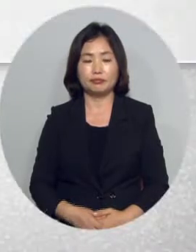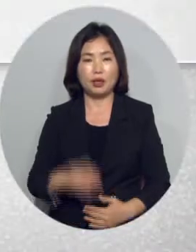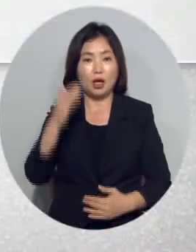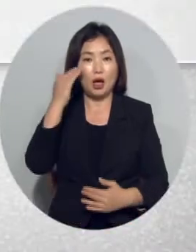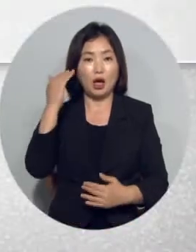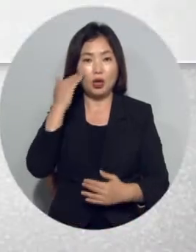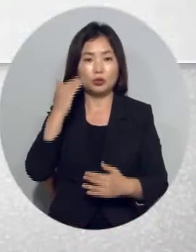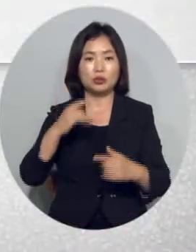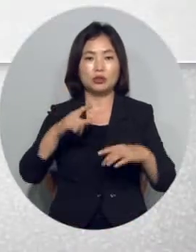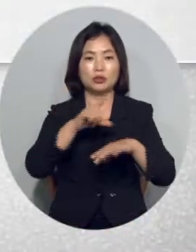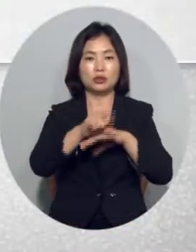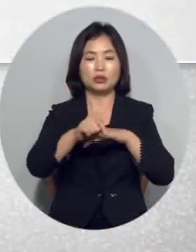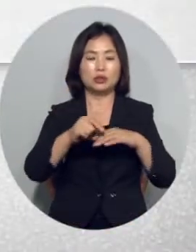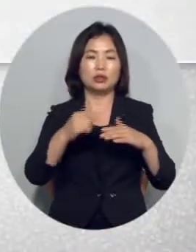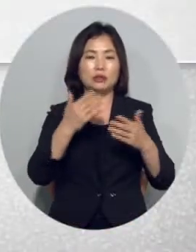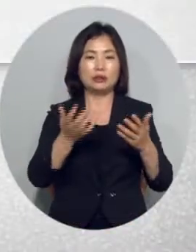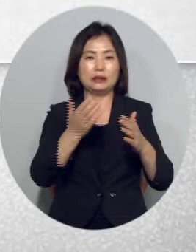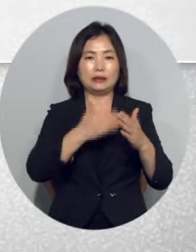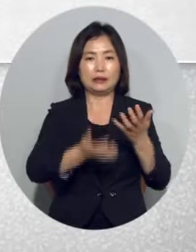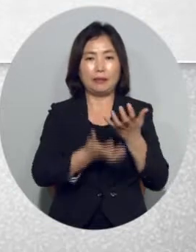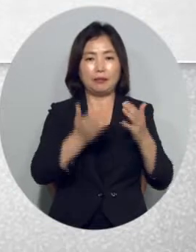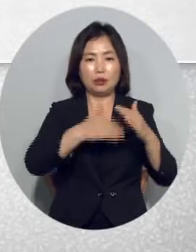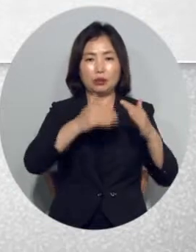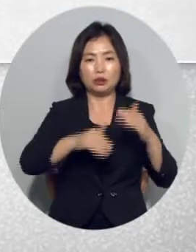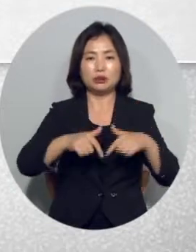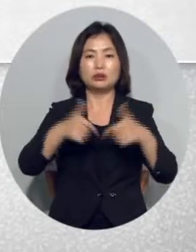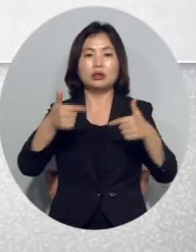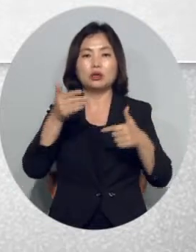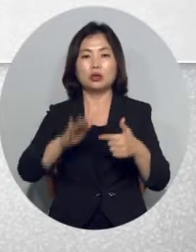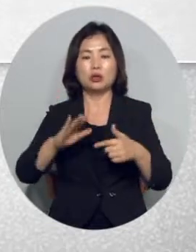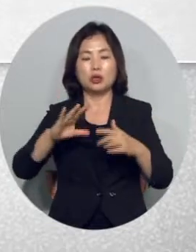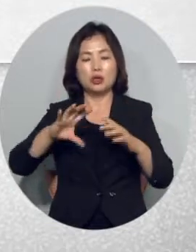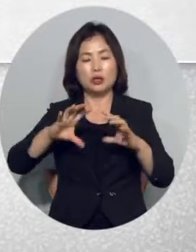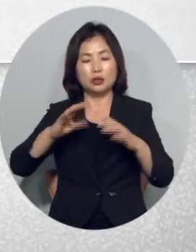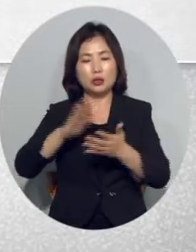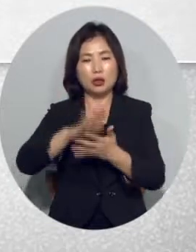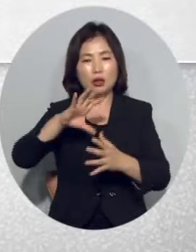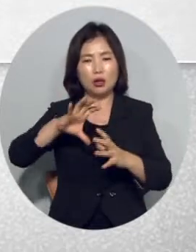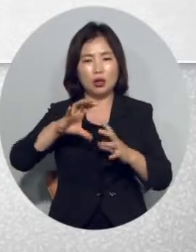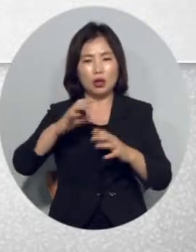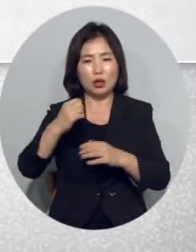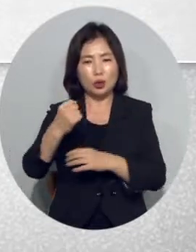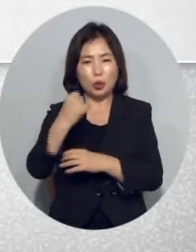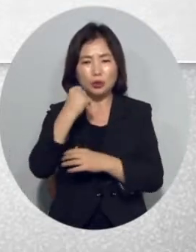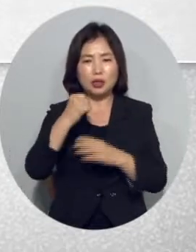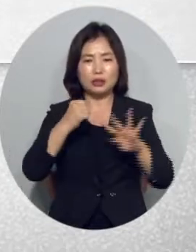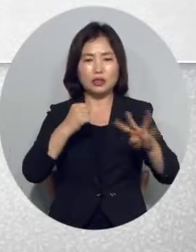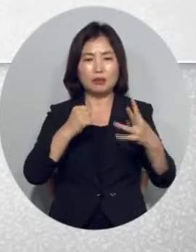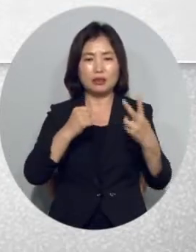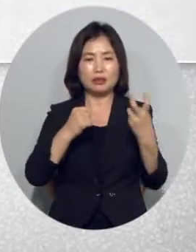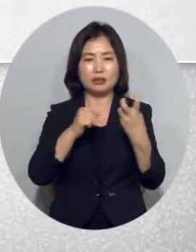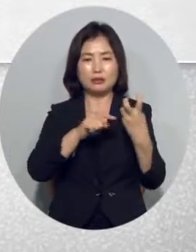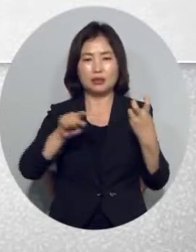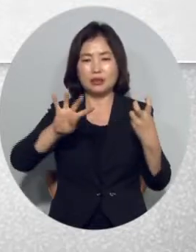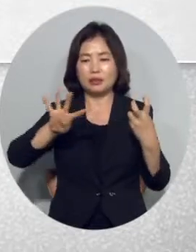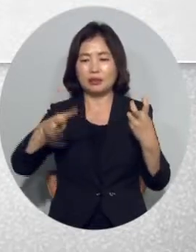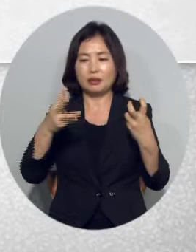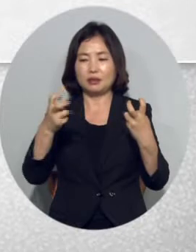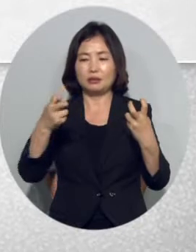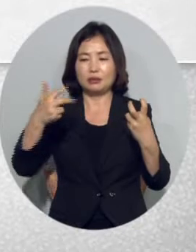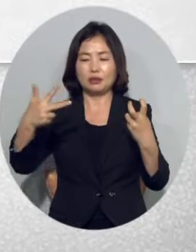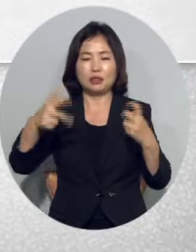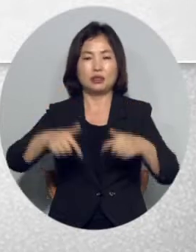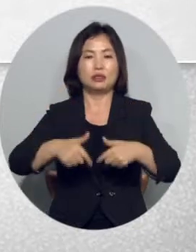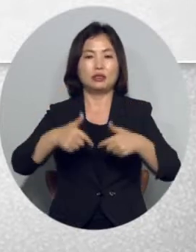한국지역 난방공사 는 증설 하더라도 열 용량이 시간당 420 에서 437 기가 칼로리로